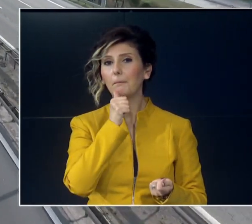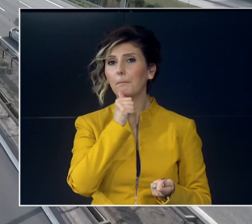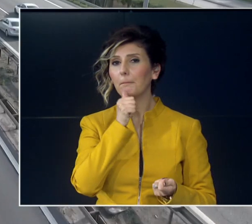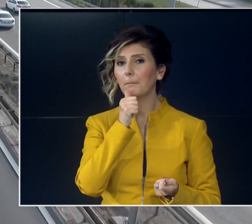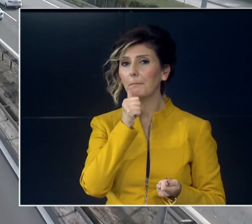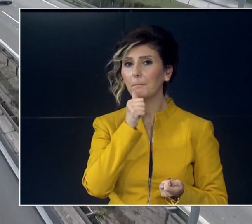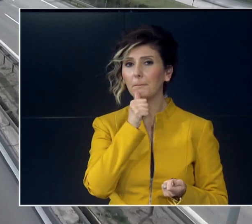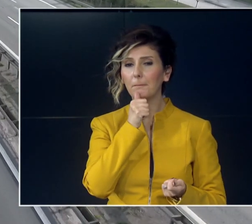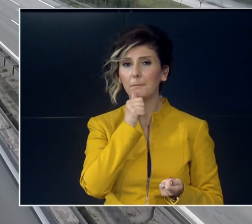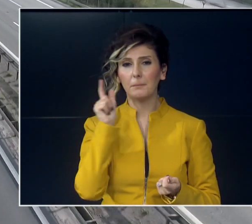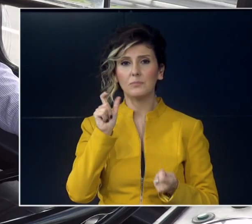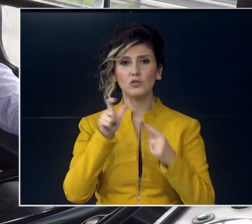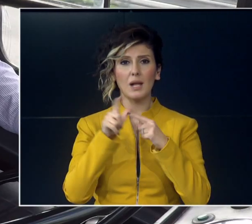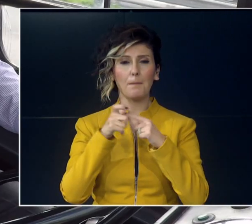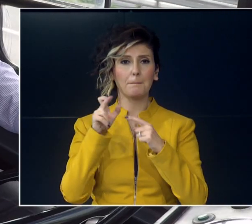iyi bir celepçidir.